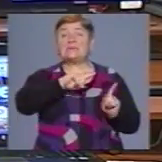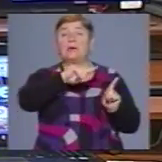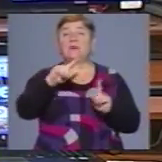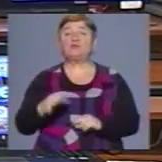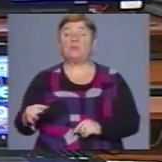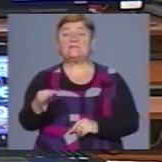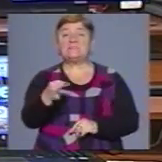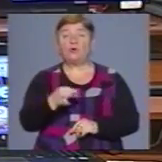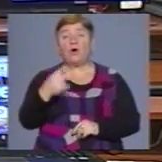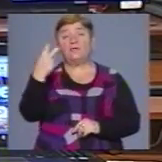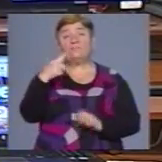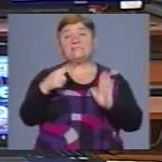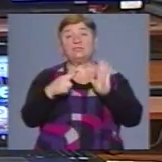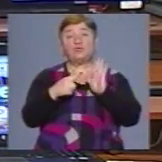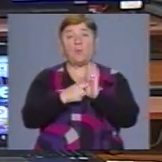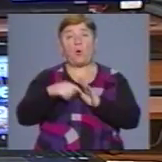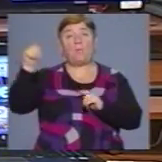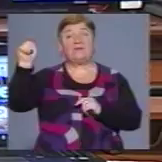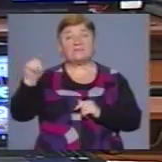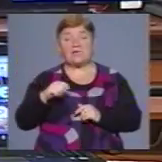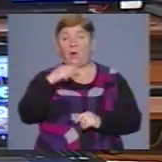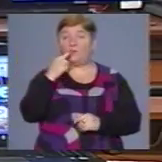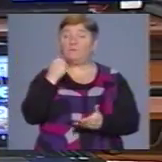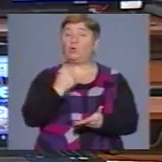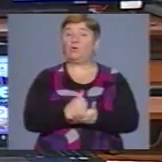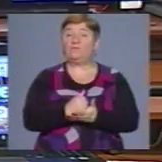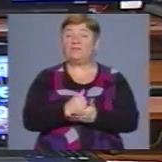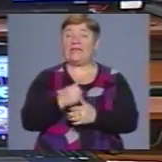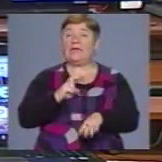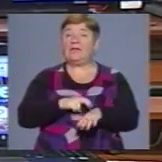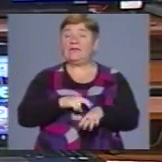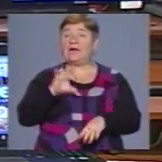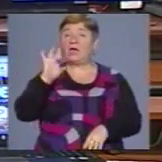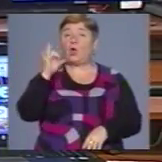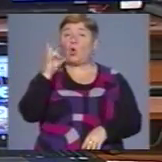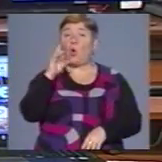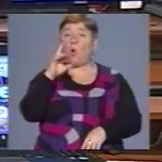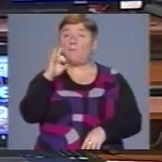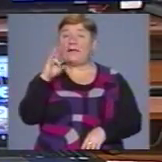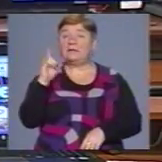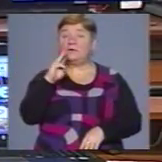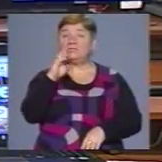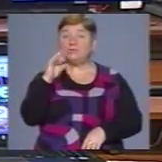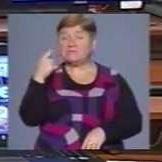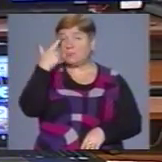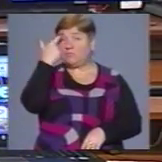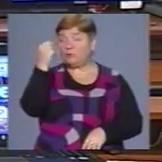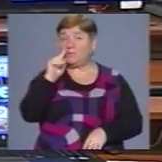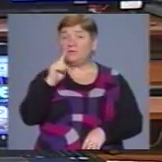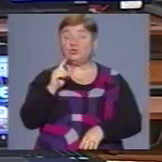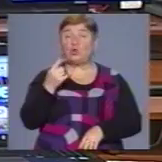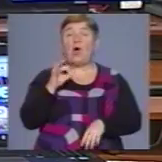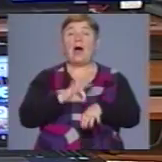лікарні зранку 27 жовтня, розповів головний лікар Роман Шніцер. За його словами, рідні хлопчика повідомили, що дитина не